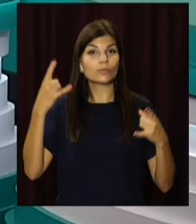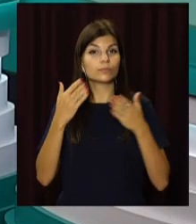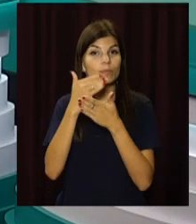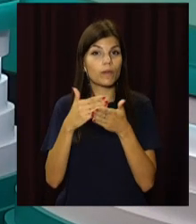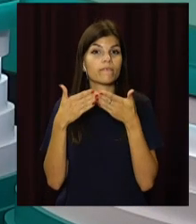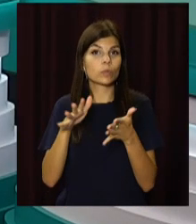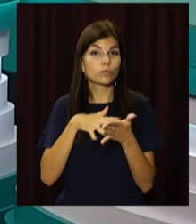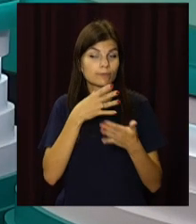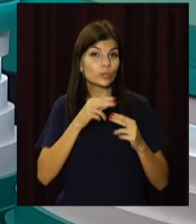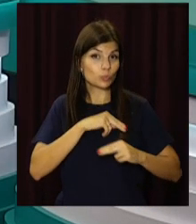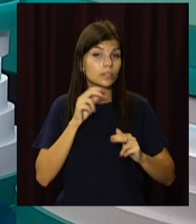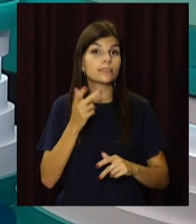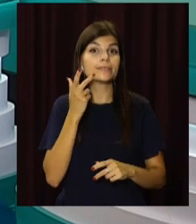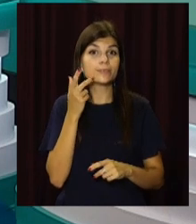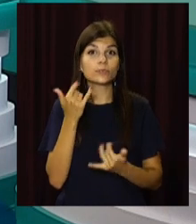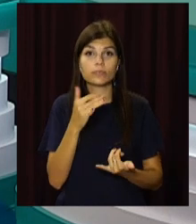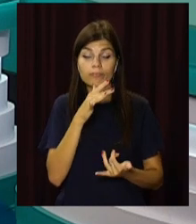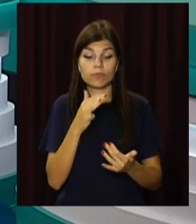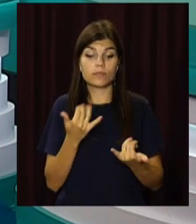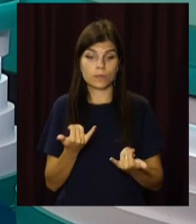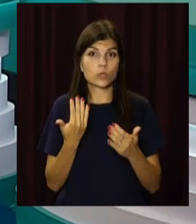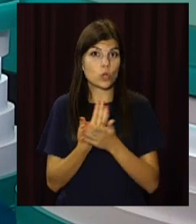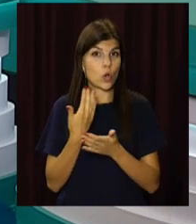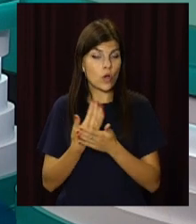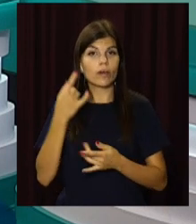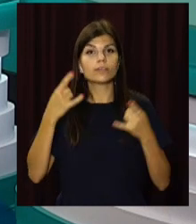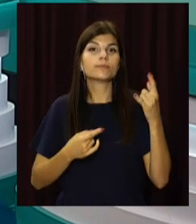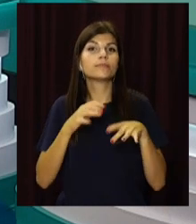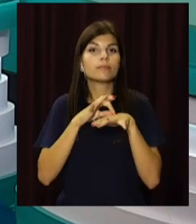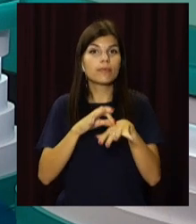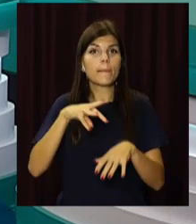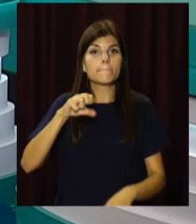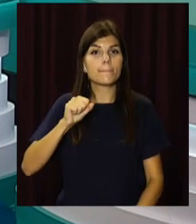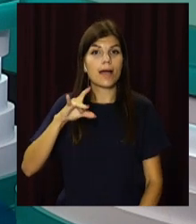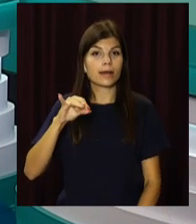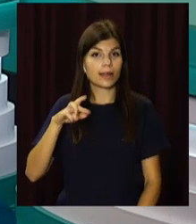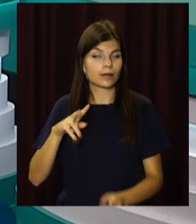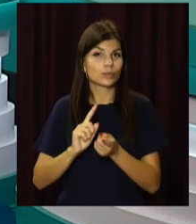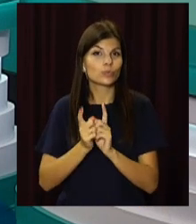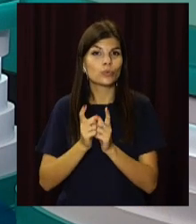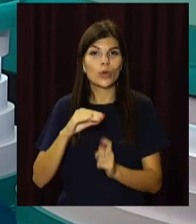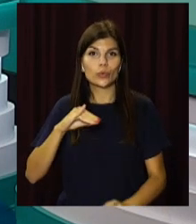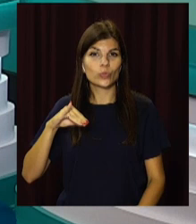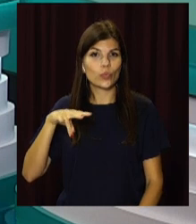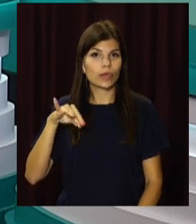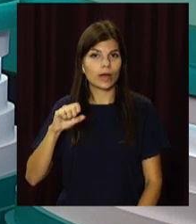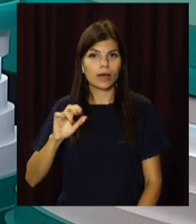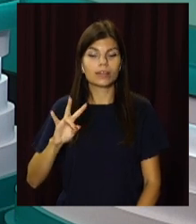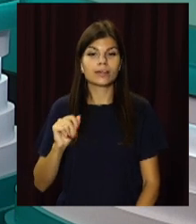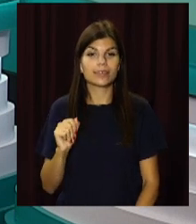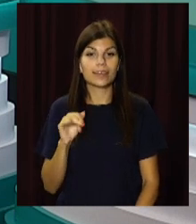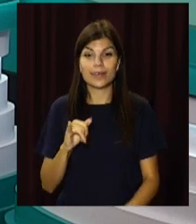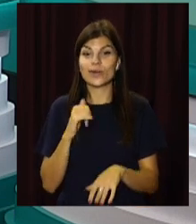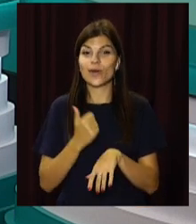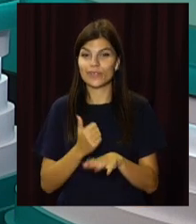відкритий продовжує свою роботу і, як завжди, оці порі новини. Для вас працюють Марія Трибушенко та сурдоперекладачка Юліана